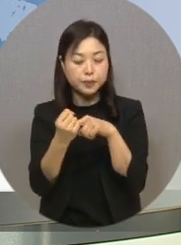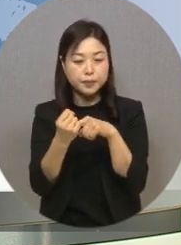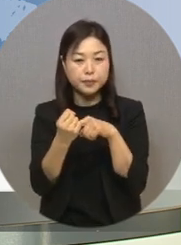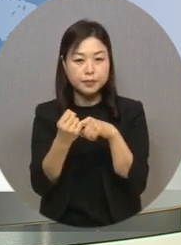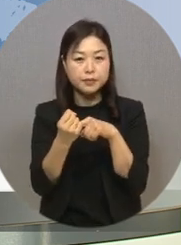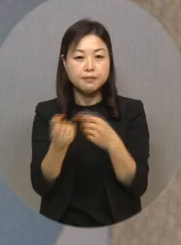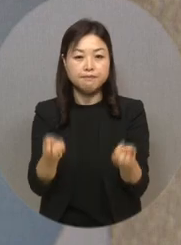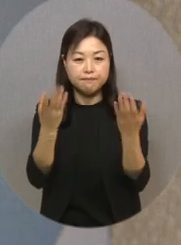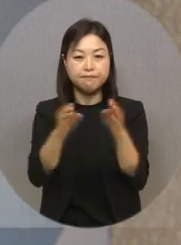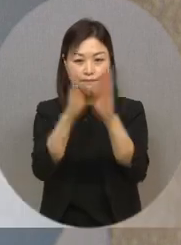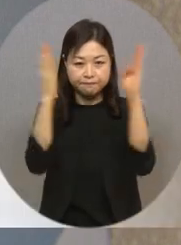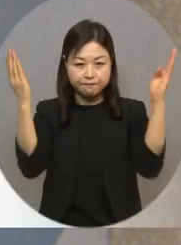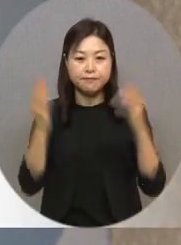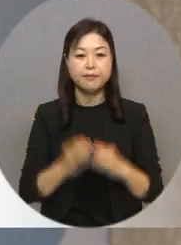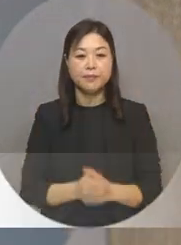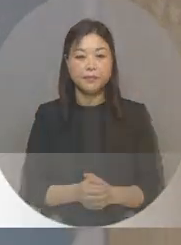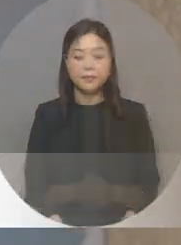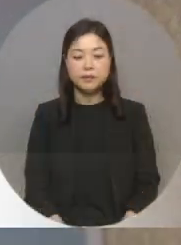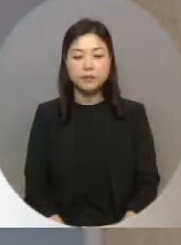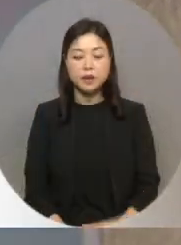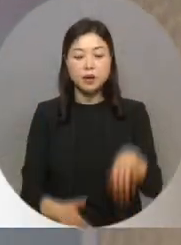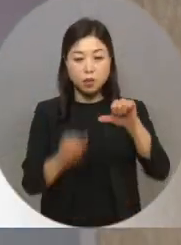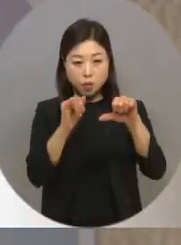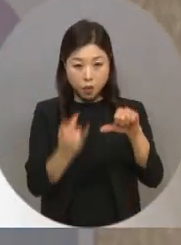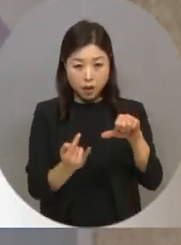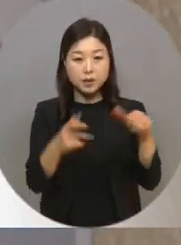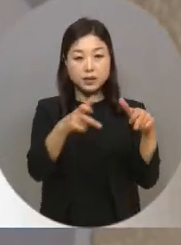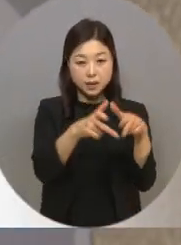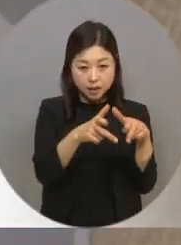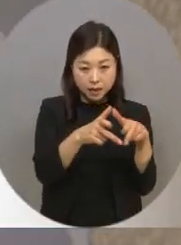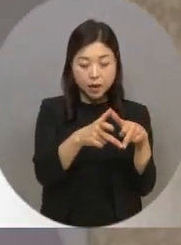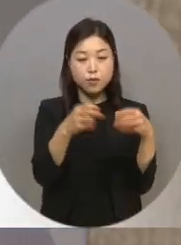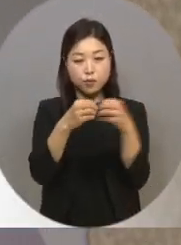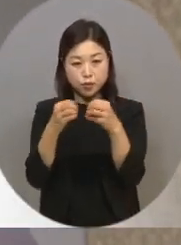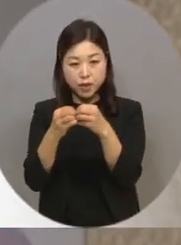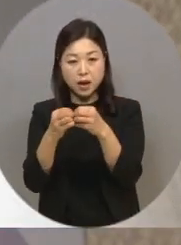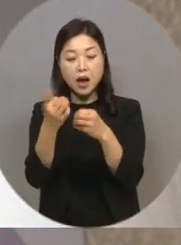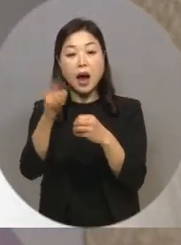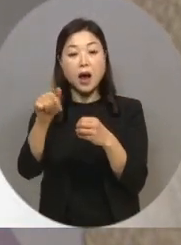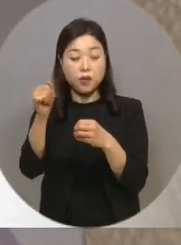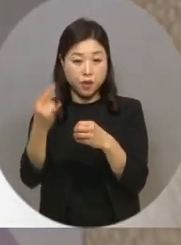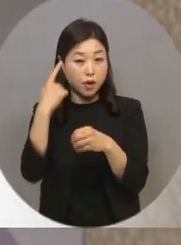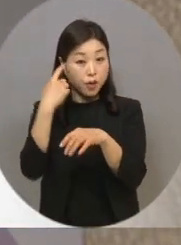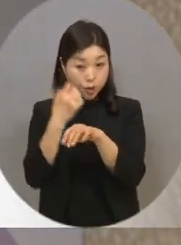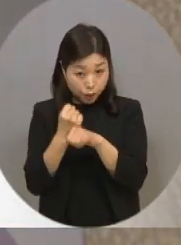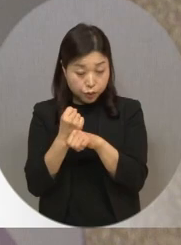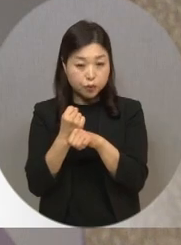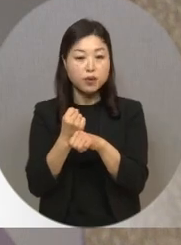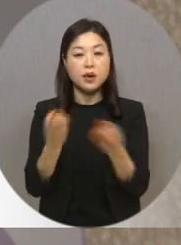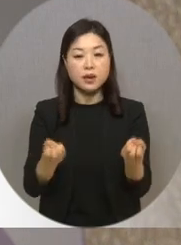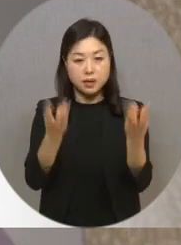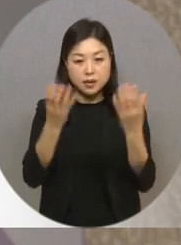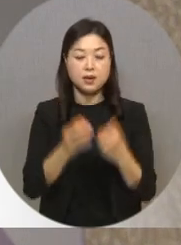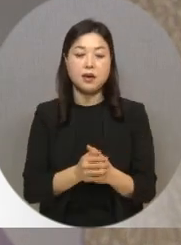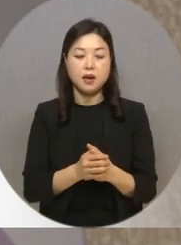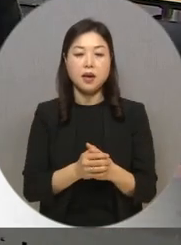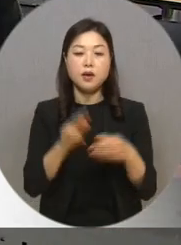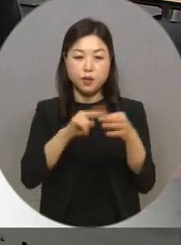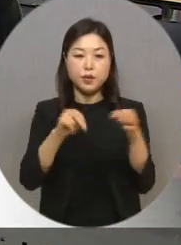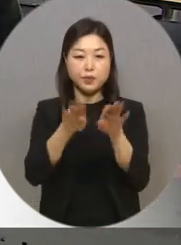다녀왔습니다. 올해로 다섯 번째를 맞는 장애와 문학학회 학술대회가 여의도 이룸센터에서